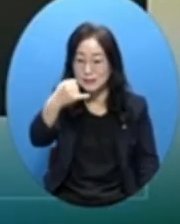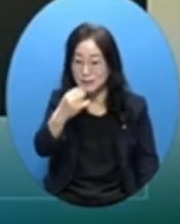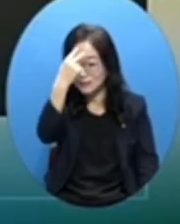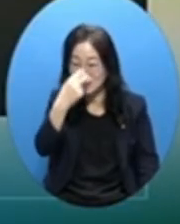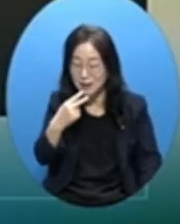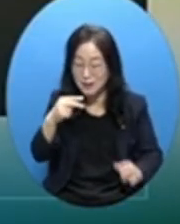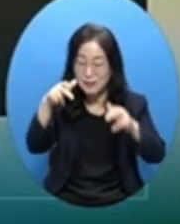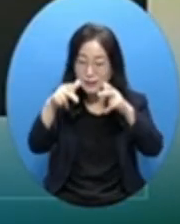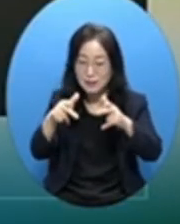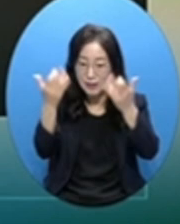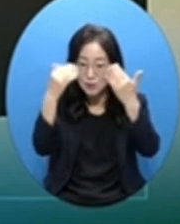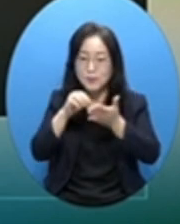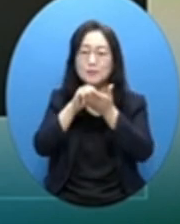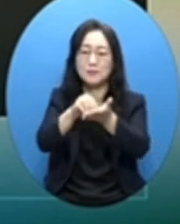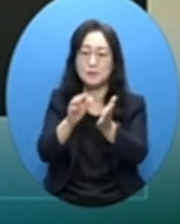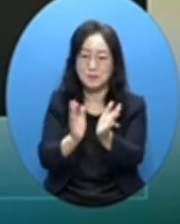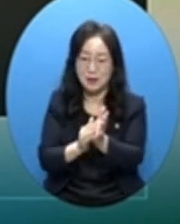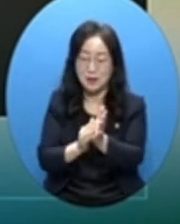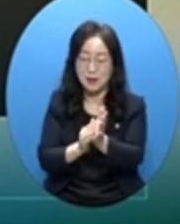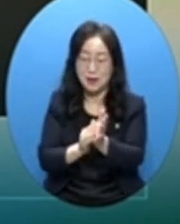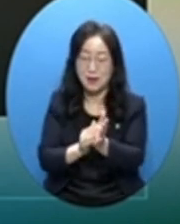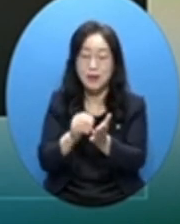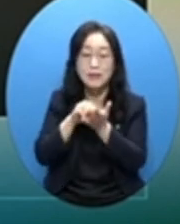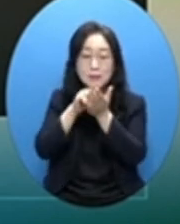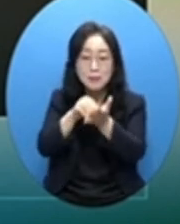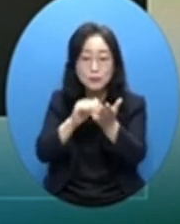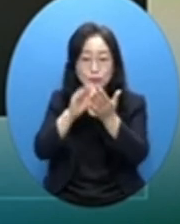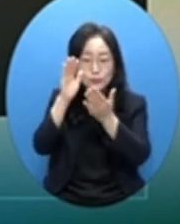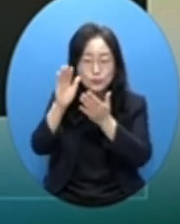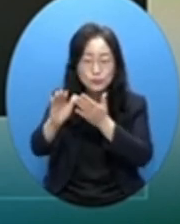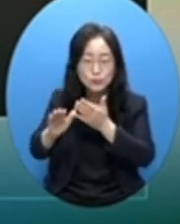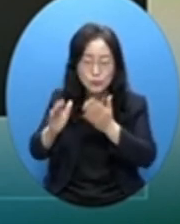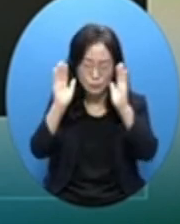합니다. 여기 입학을 해서 학교